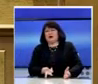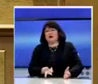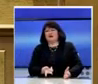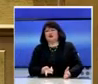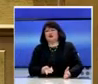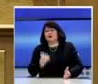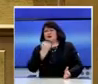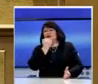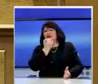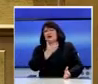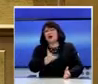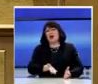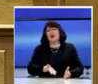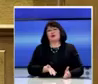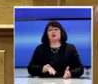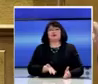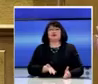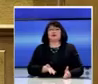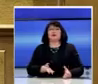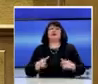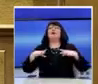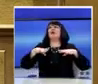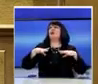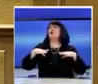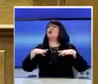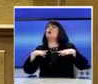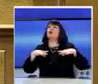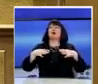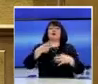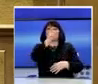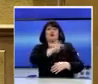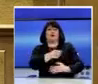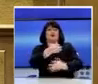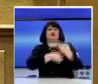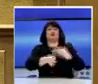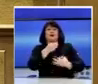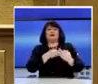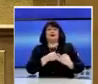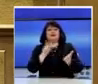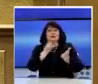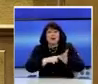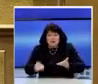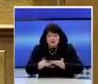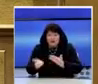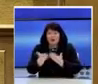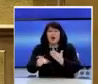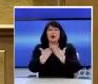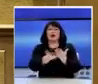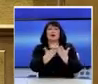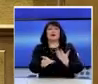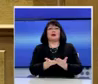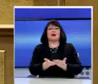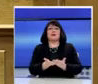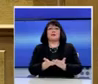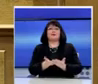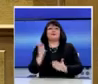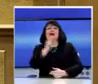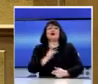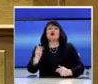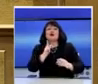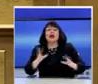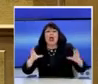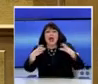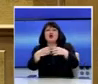ασυγχώρητη αμέλεια και ανεμελιά, όπως ο ίδιος είπατε, αν αντί να ενισχύσετε την ενότητα της κοινωνίας